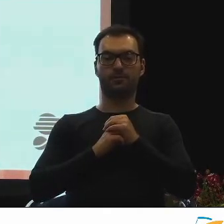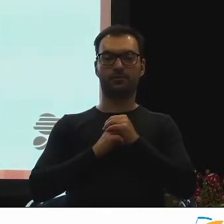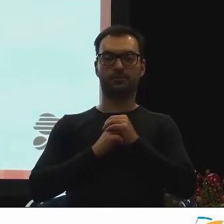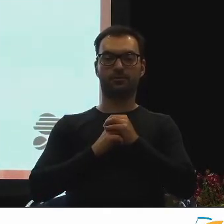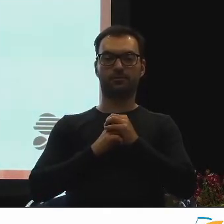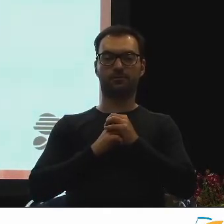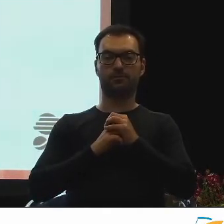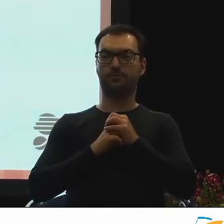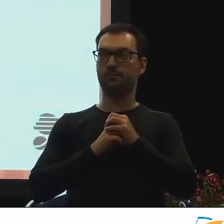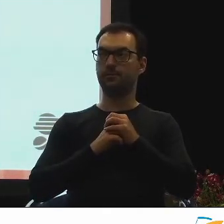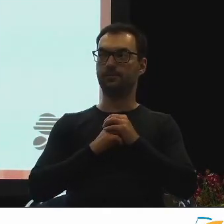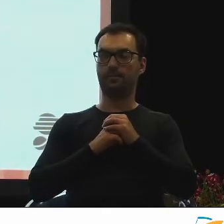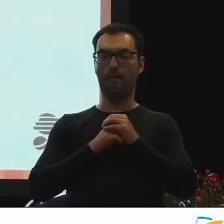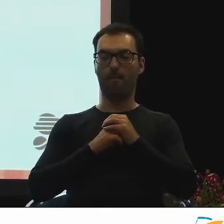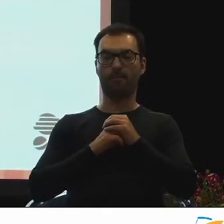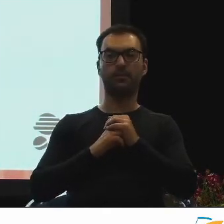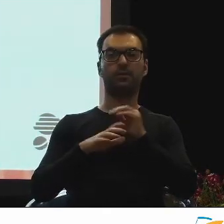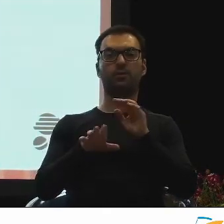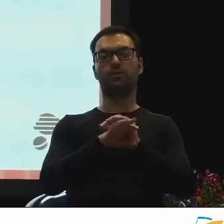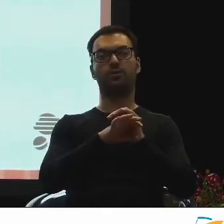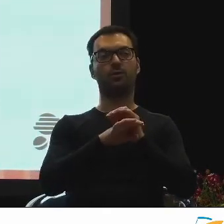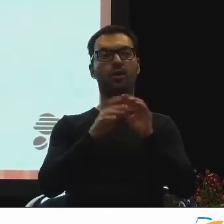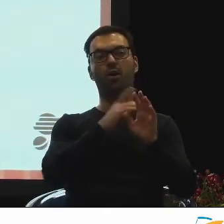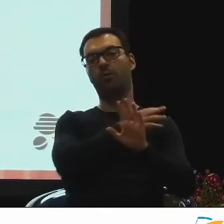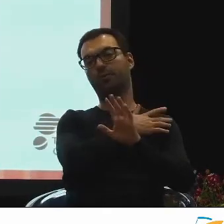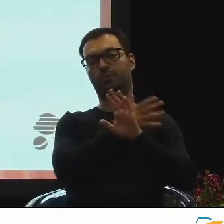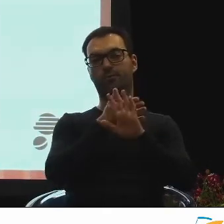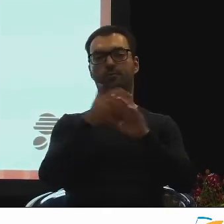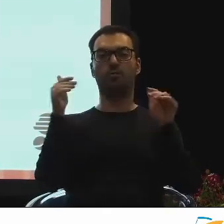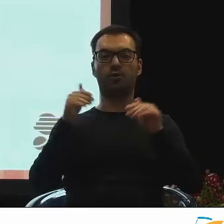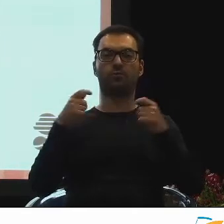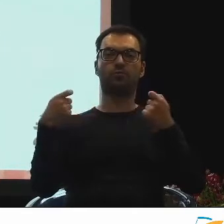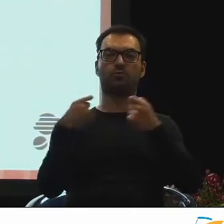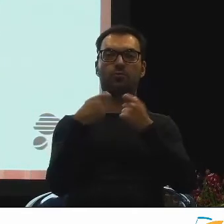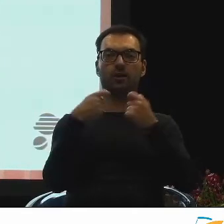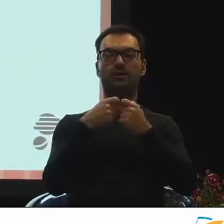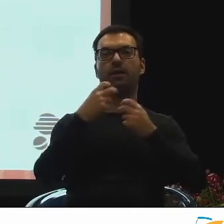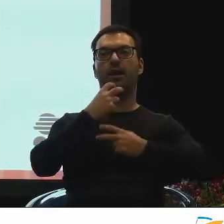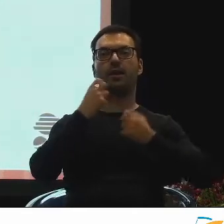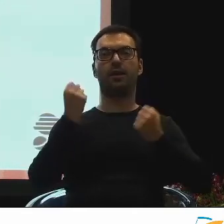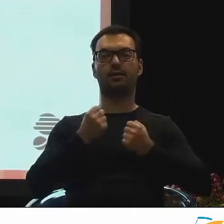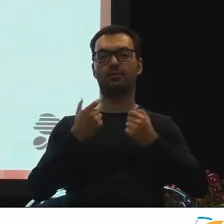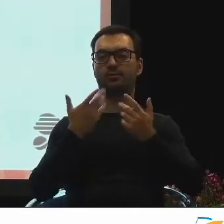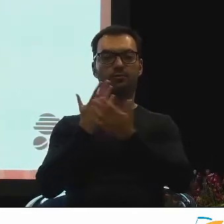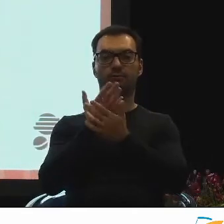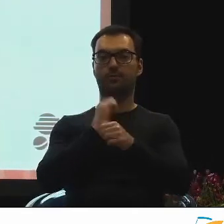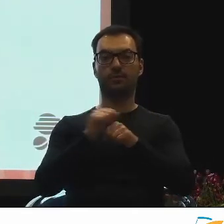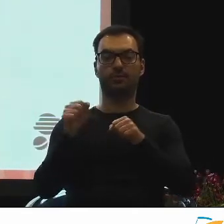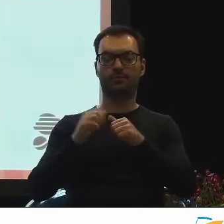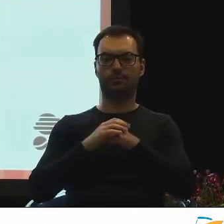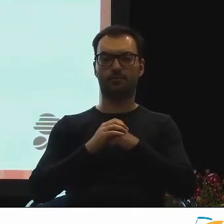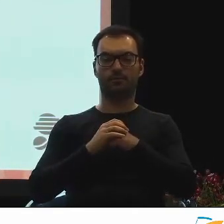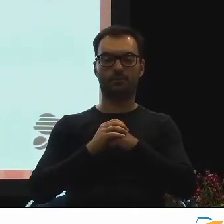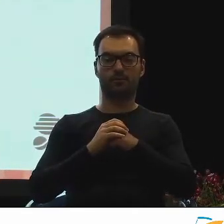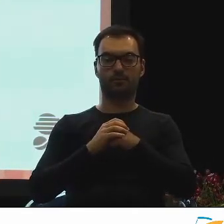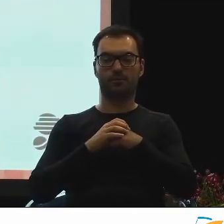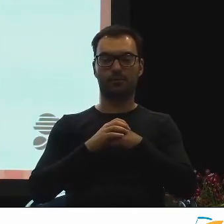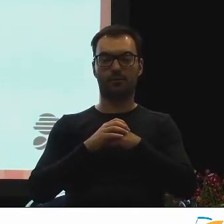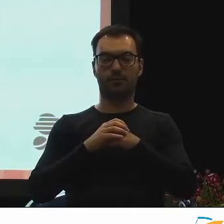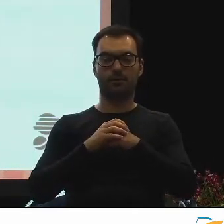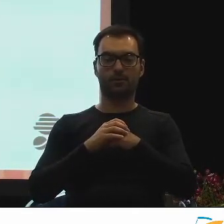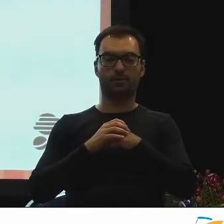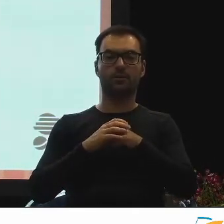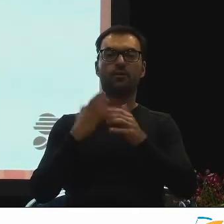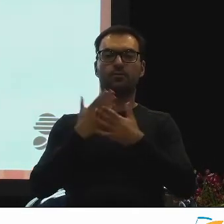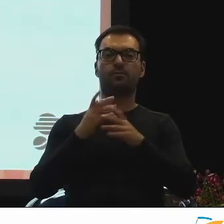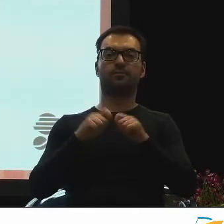i te dotychczasowe możliwości współpracy chociażby energetycznej nie są już takie, no, po